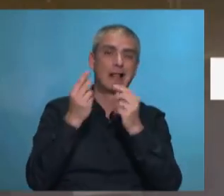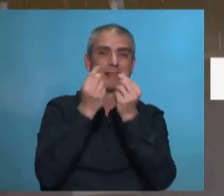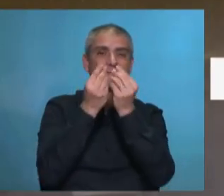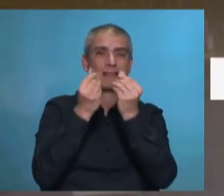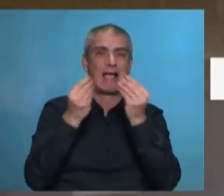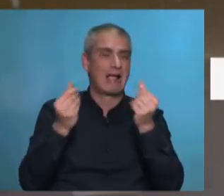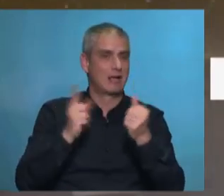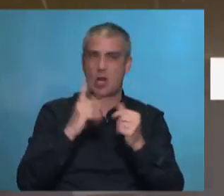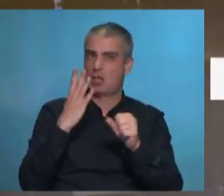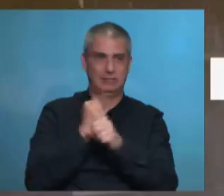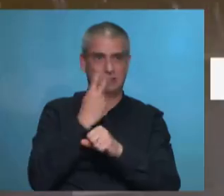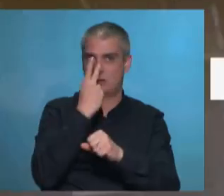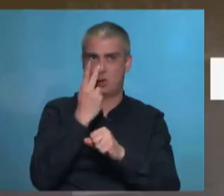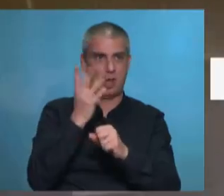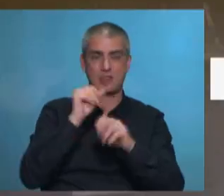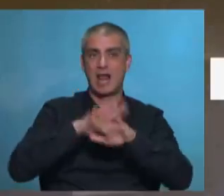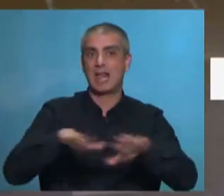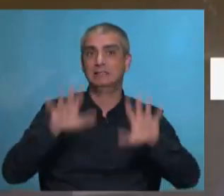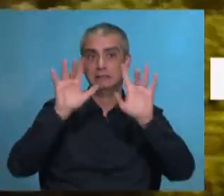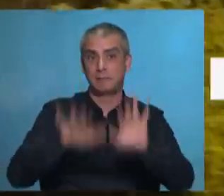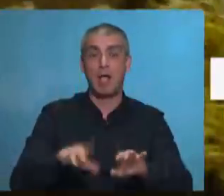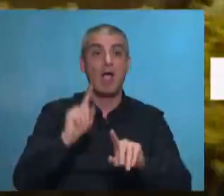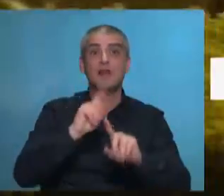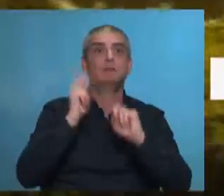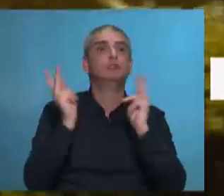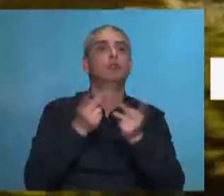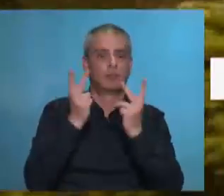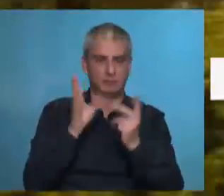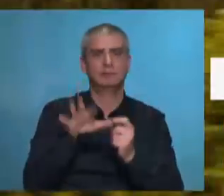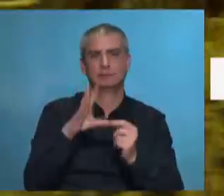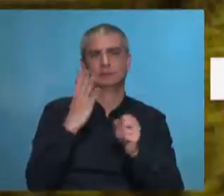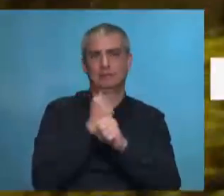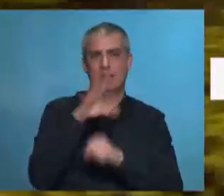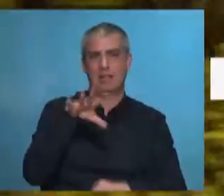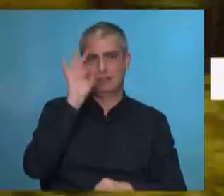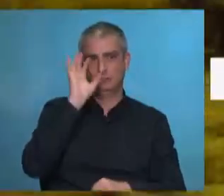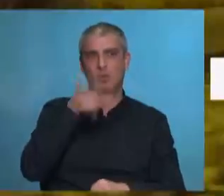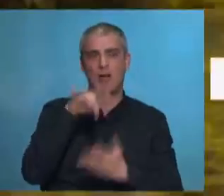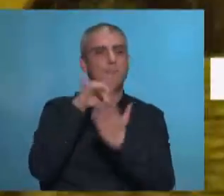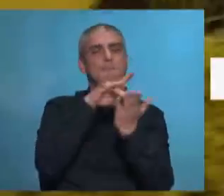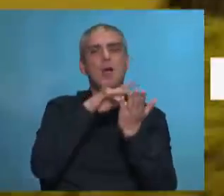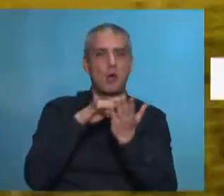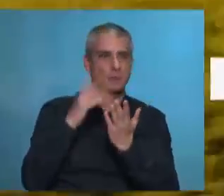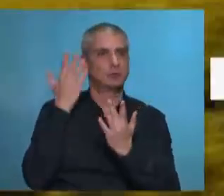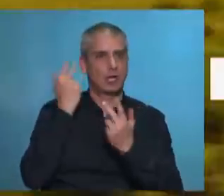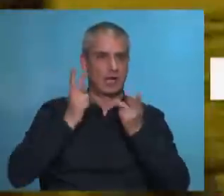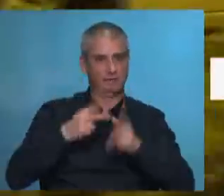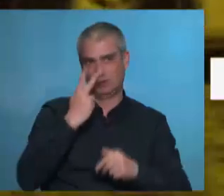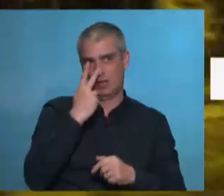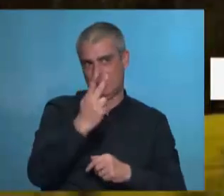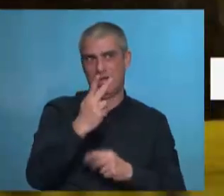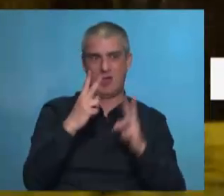שלא הצלחנו לראות אותו על הרצפה, אבל מי שחיפש מספיק הצליח למצוא גם את המקומות שבהם היה אפשר לראות את